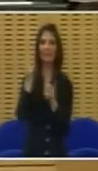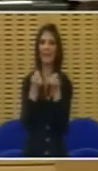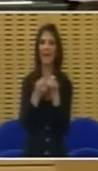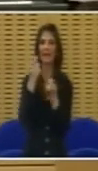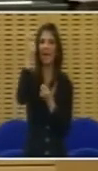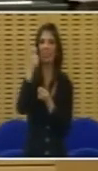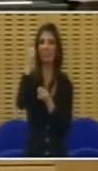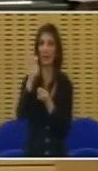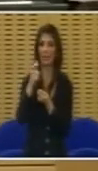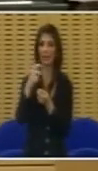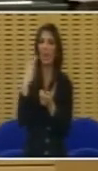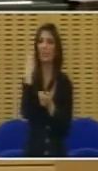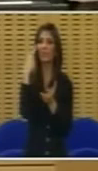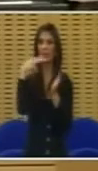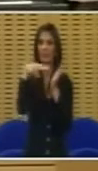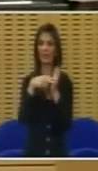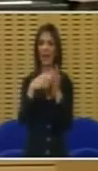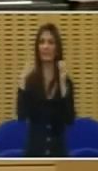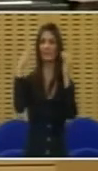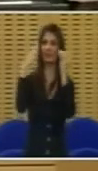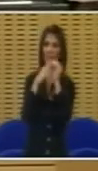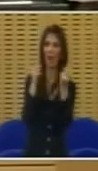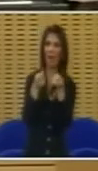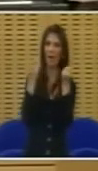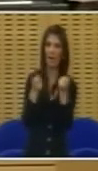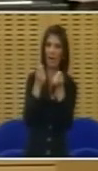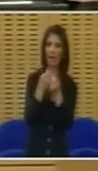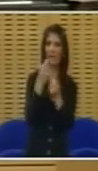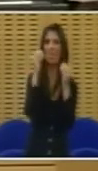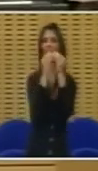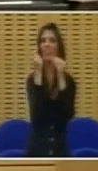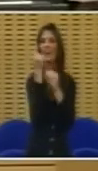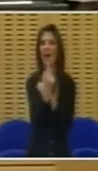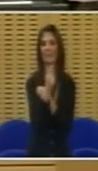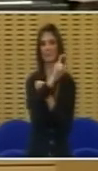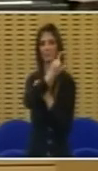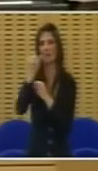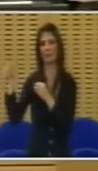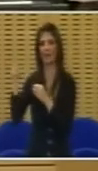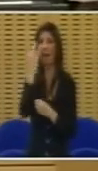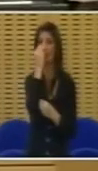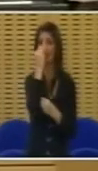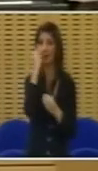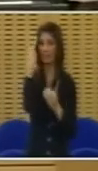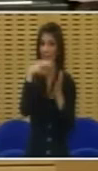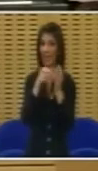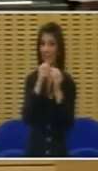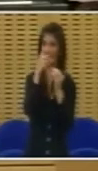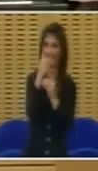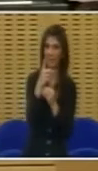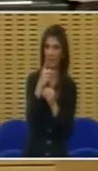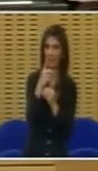2009 ακούμπησαν τα 10,5 δισεκατομμύρια. Από τον Φεβράρι του 2011 η Μαρφή Λαϊκή ήταν